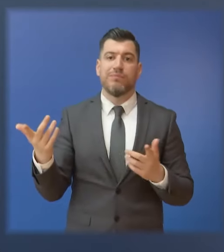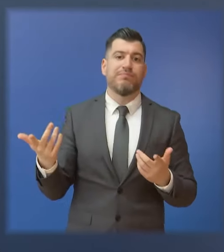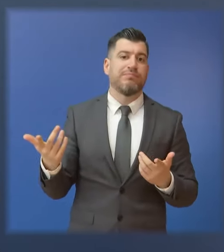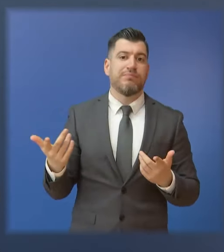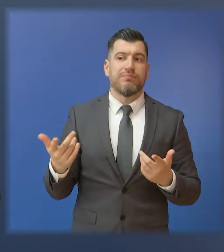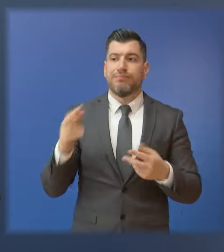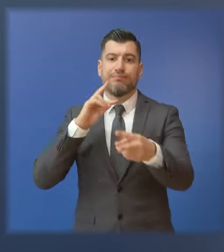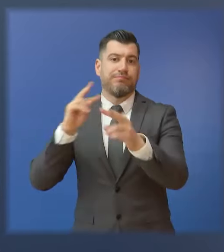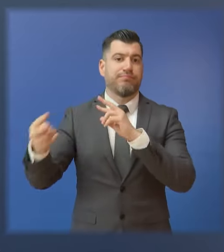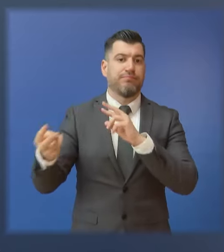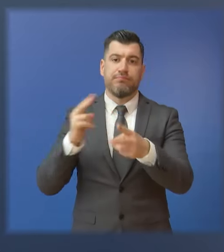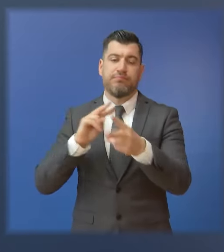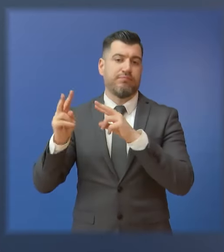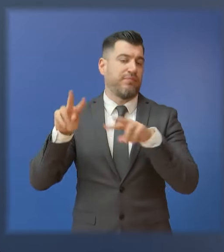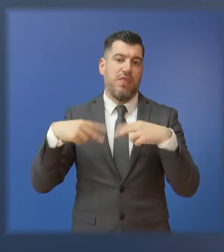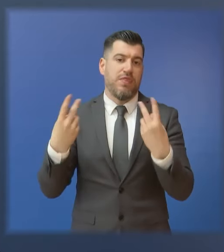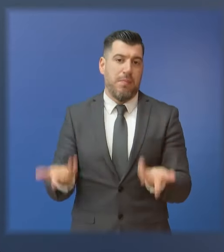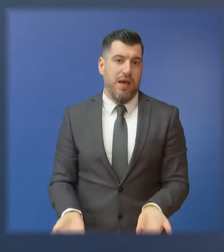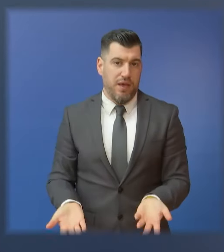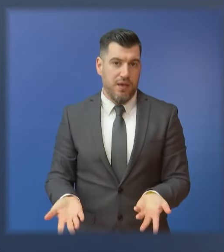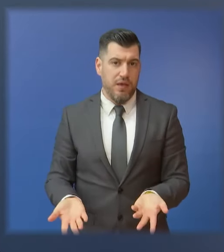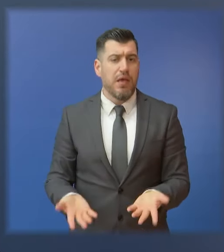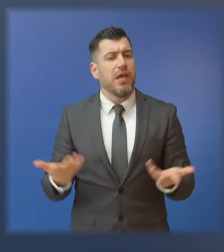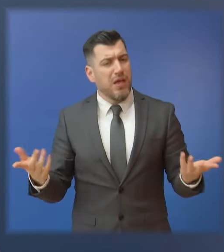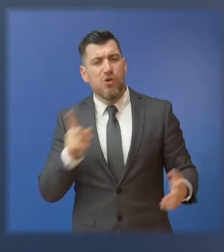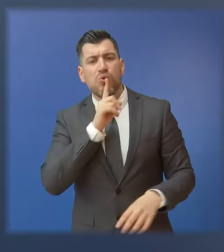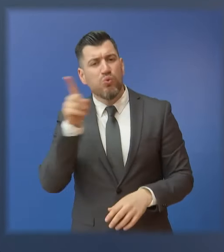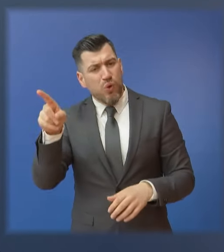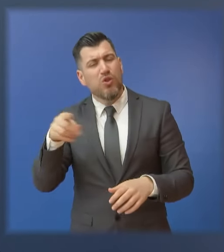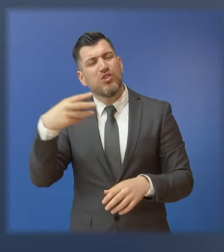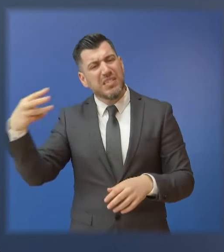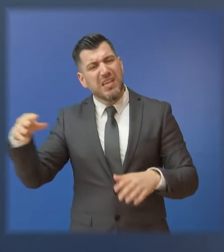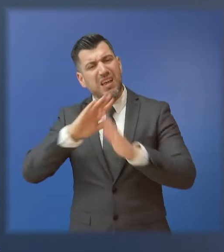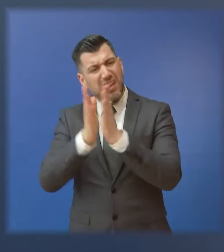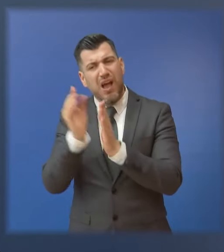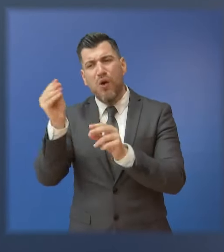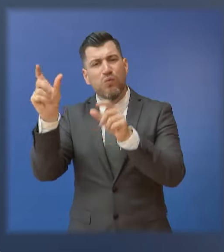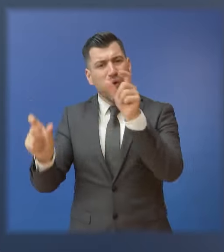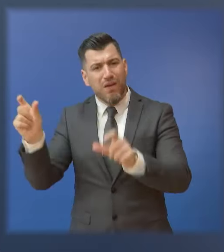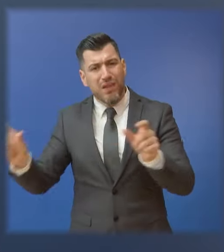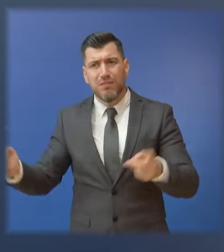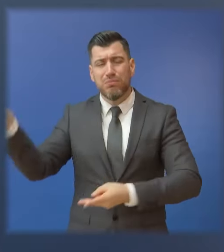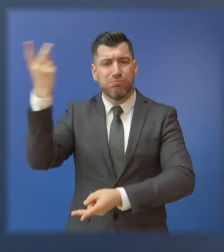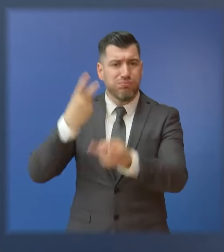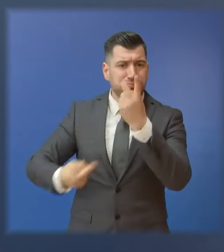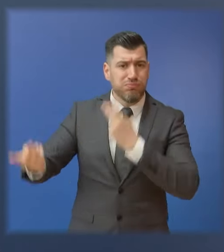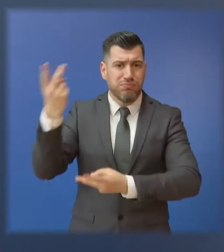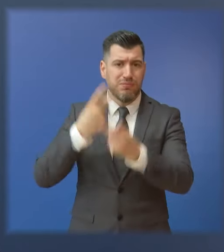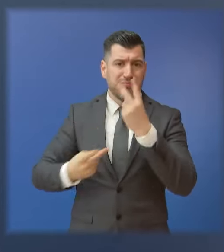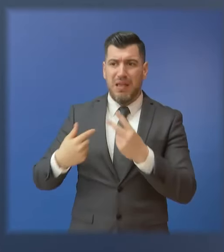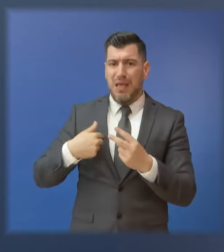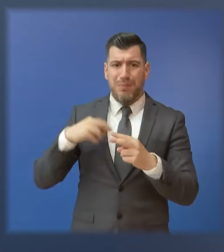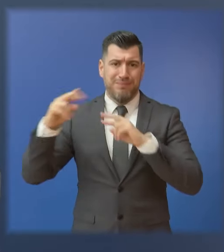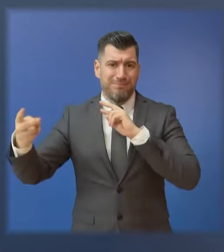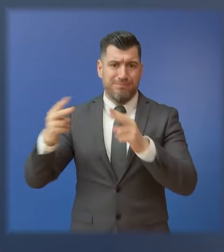ίδιος ή άλλη άλλα στελέχη του κόμματός του ε στο πλαίσιο των εσωκομματικών διενέξεων δεν είναι